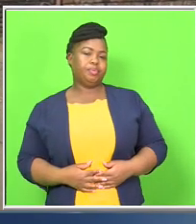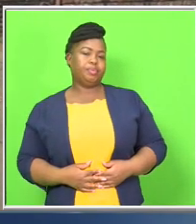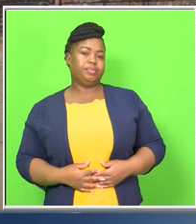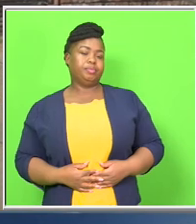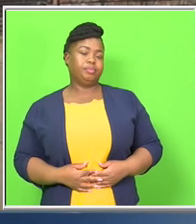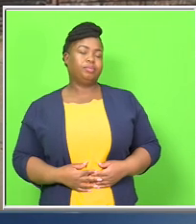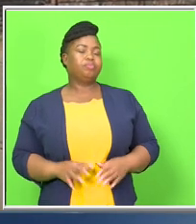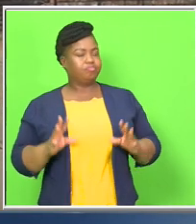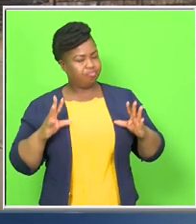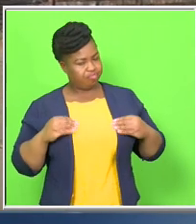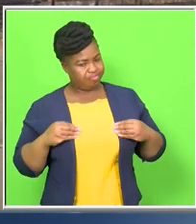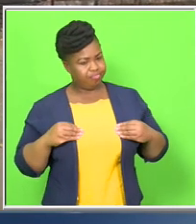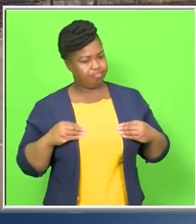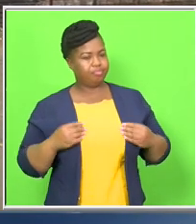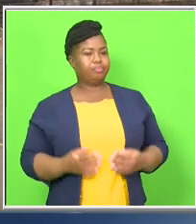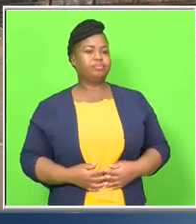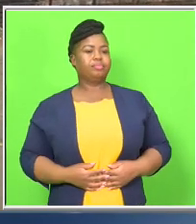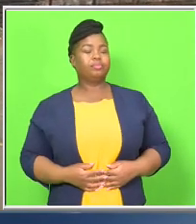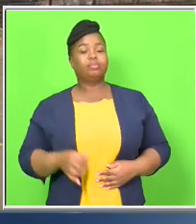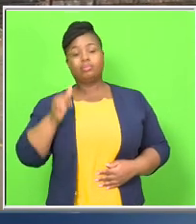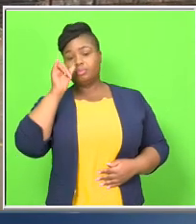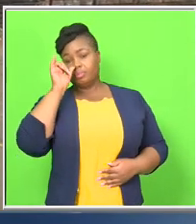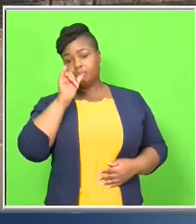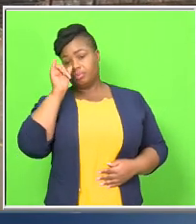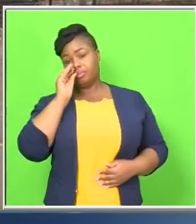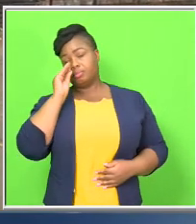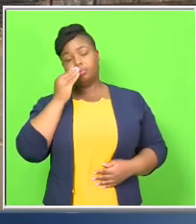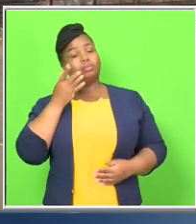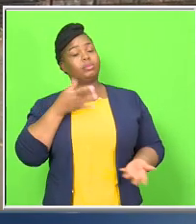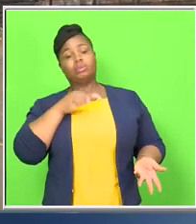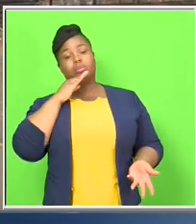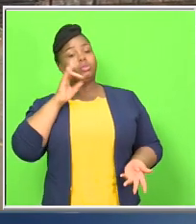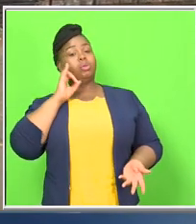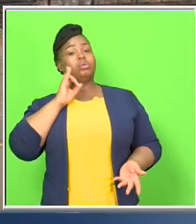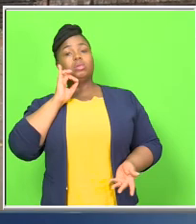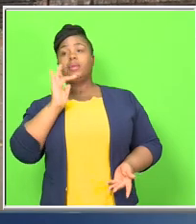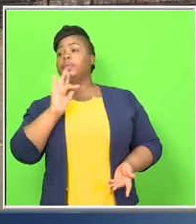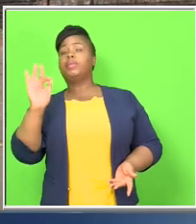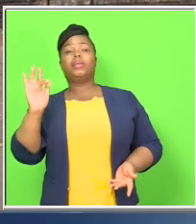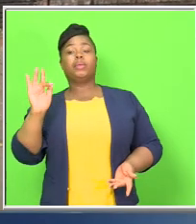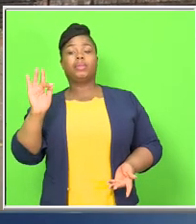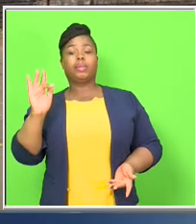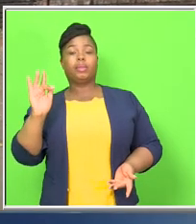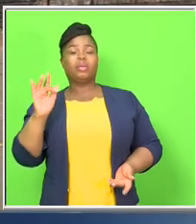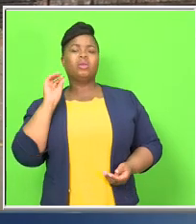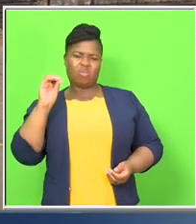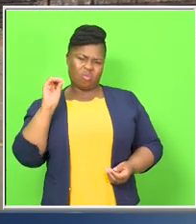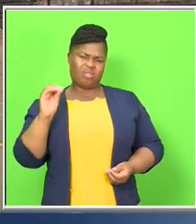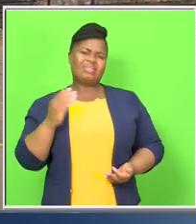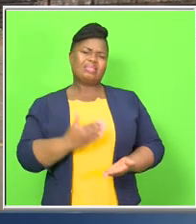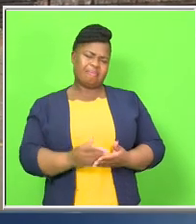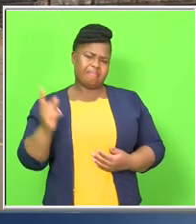Sia vuma. Ikebengu nata ayu kukukute ma hostela. Zikone